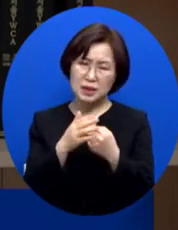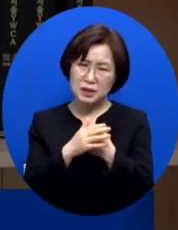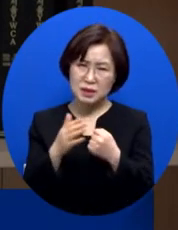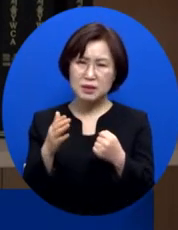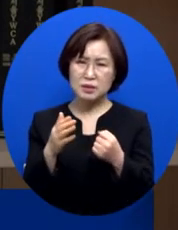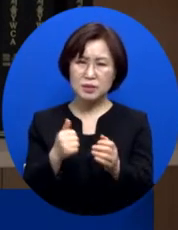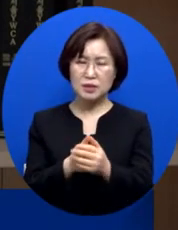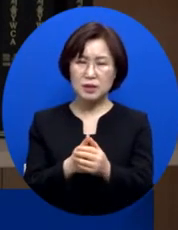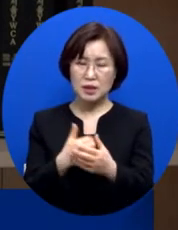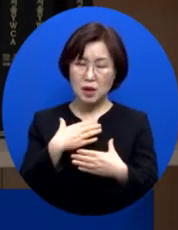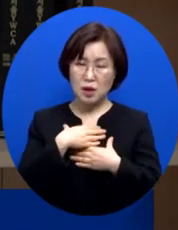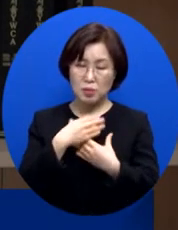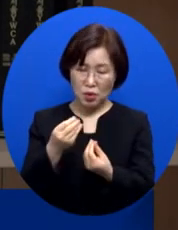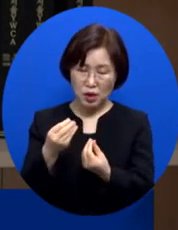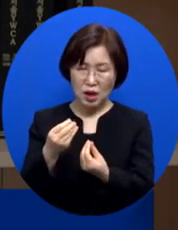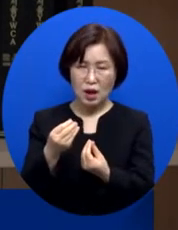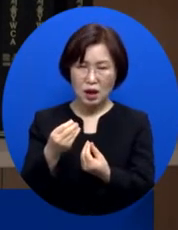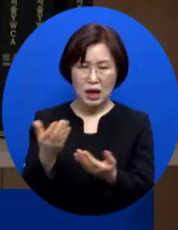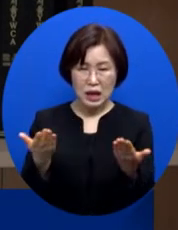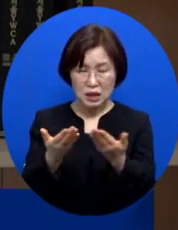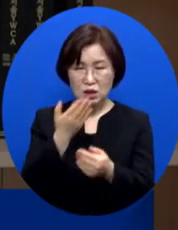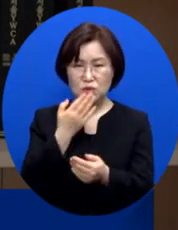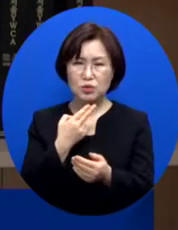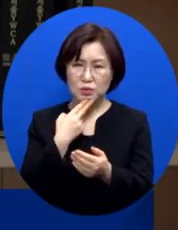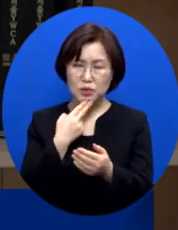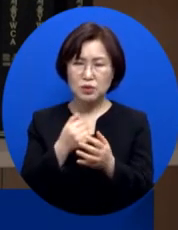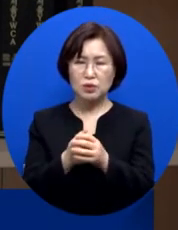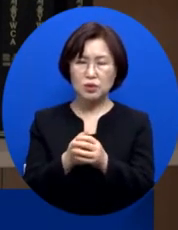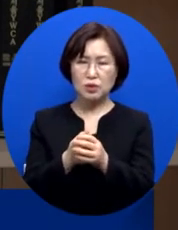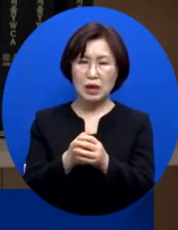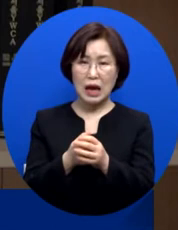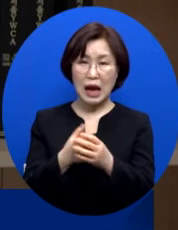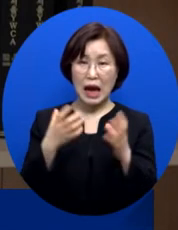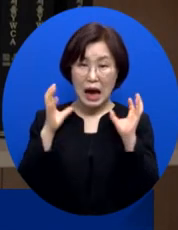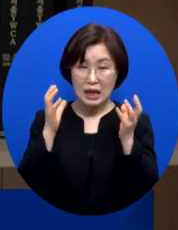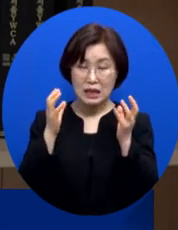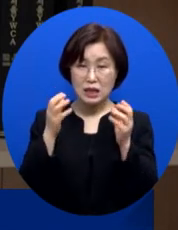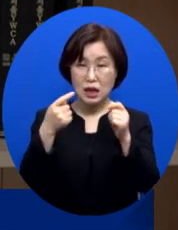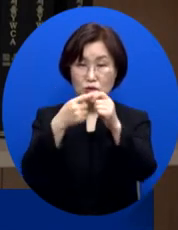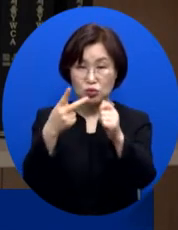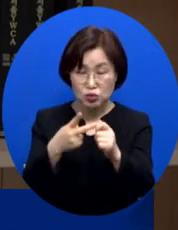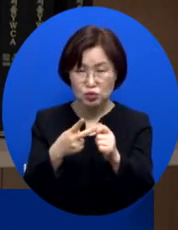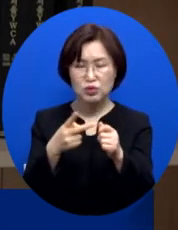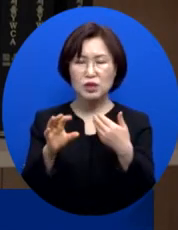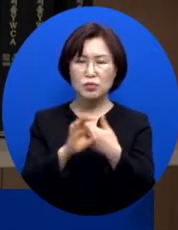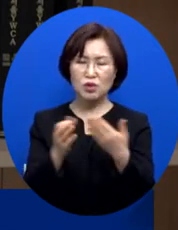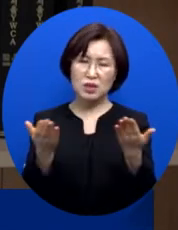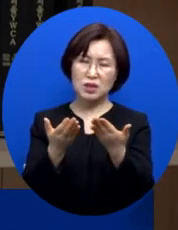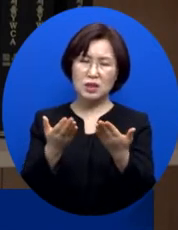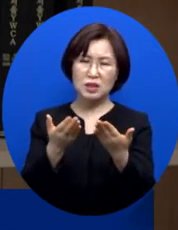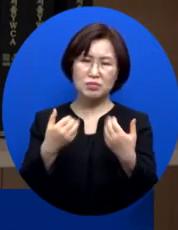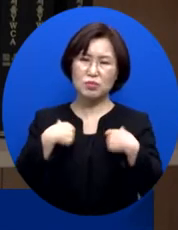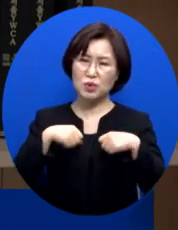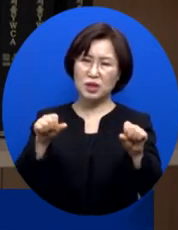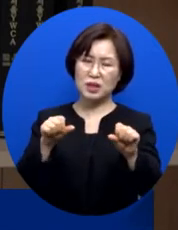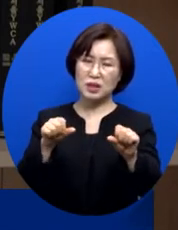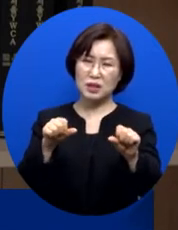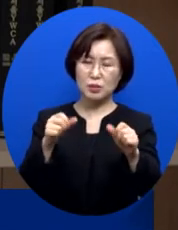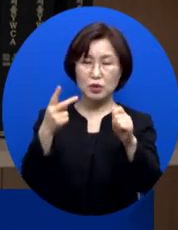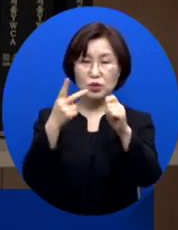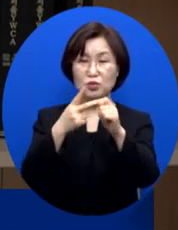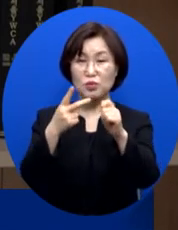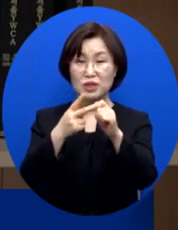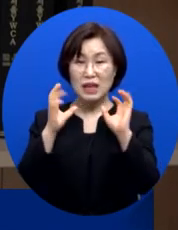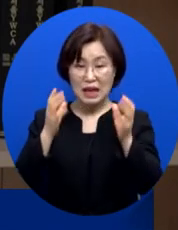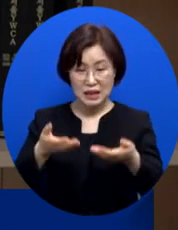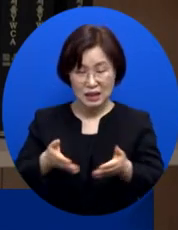편하게 일을 할 수 있을 텐데 만약에 아이가 둘이 있다면 일은 로 탈 것 같더라구요 그래서 둘째 대하는 좀